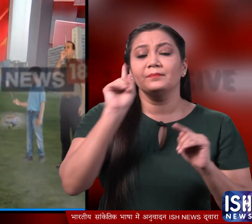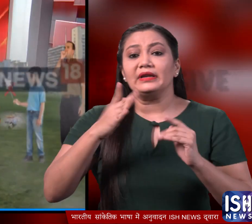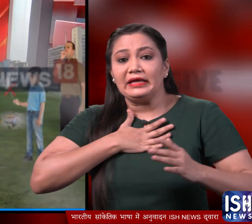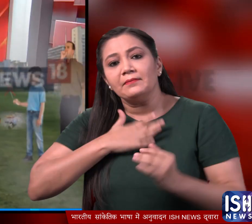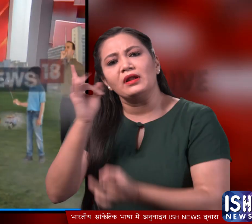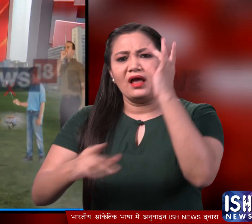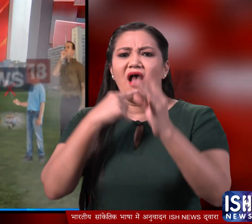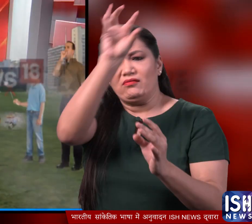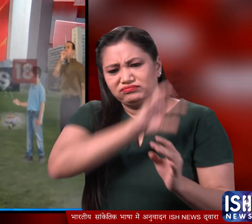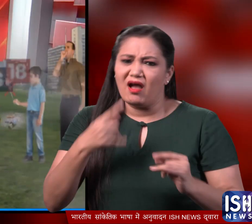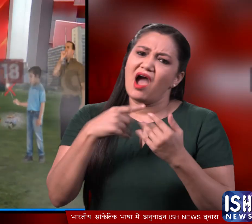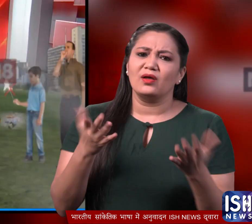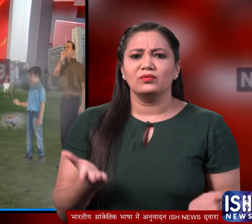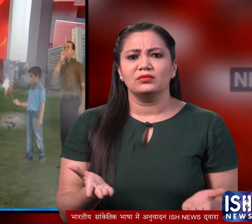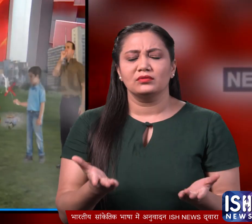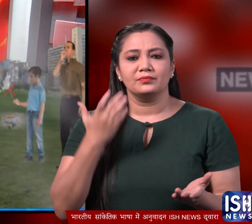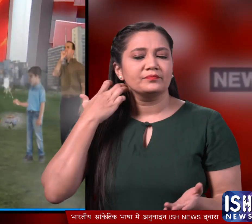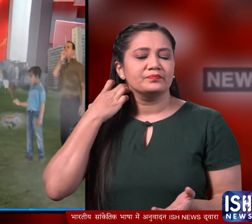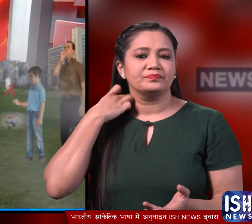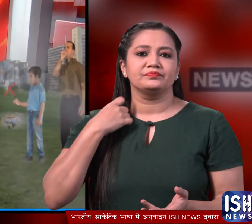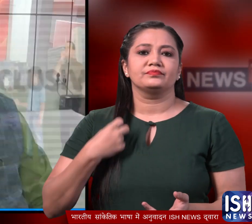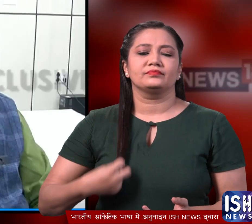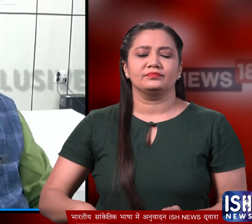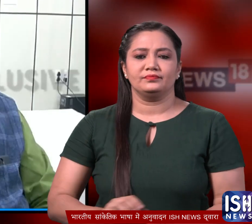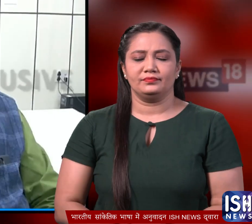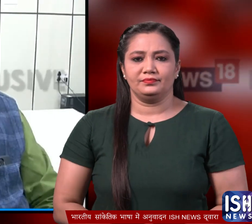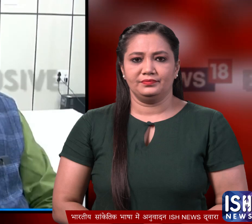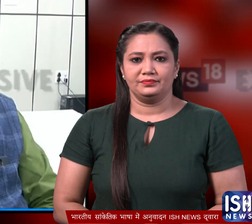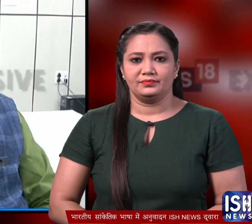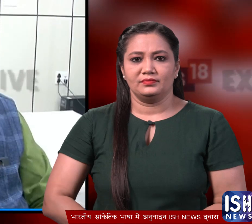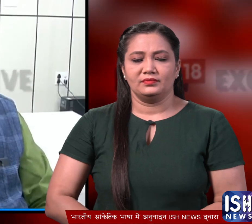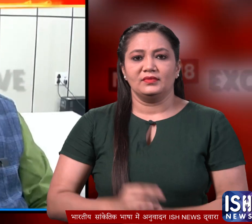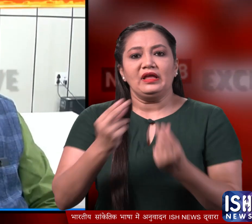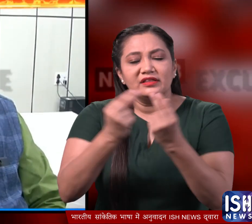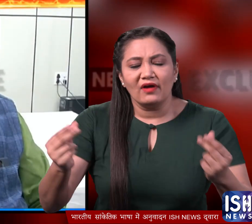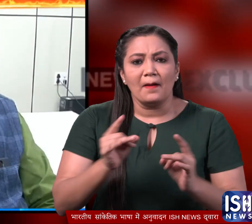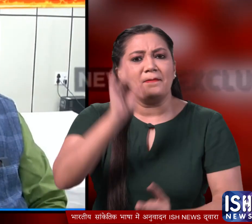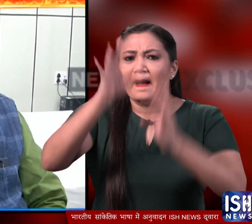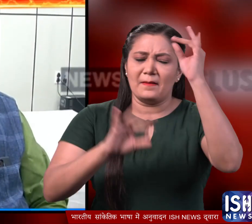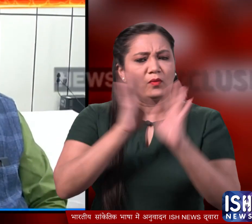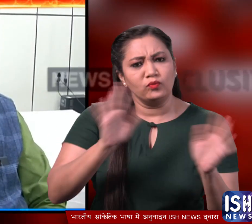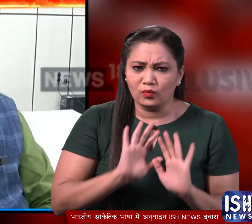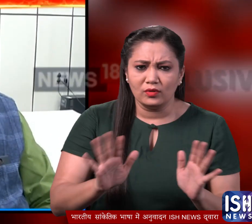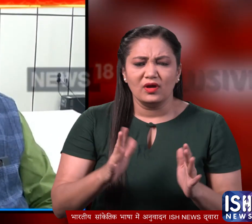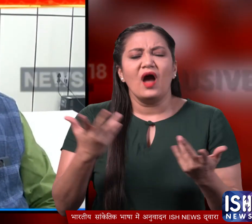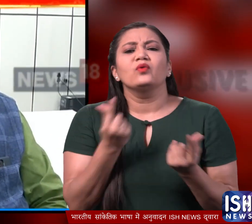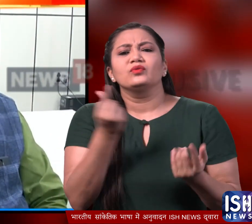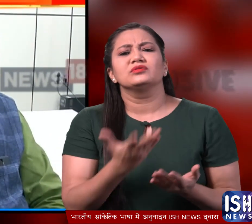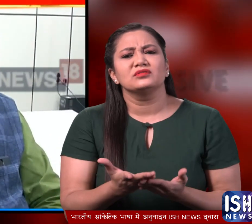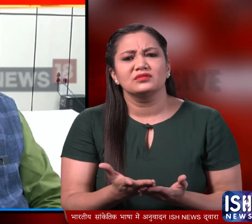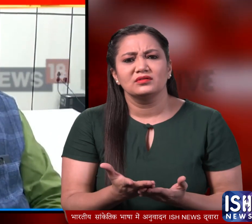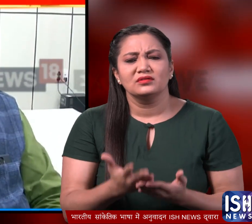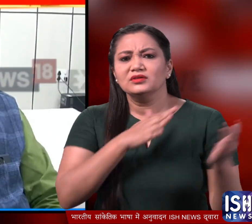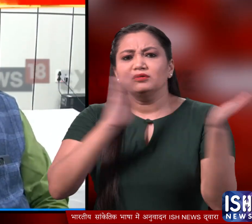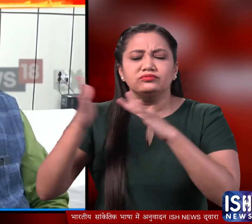روک لگا دی گئی جبکہ گرین پٹاکیں جلانے کی اجازت دی گئی دیوں سے دیوالی منائیں گے پٹاکیں نہیں جلائیں گے تو مجھے